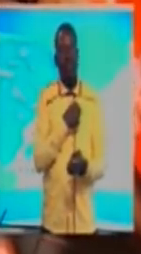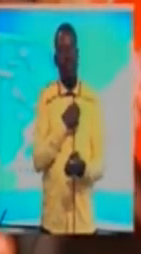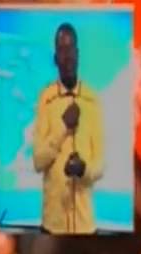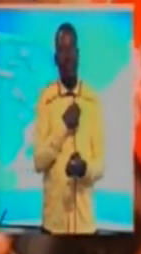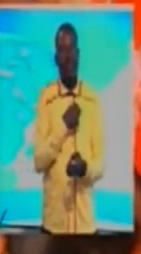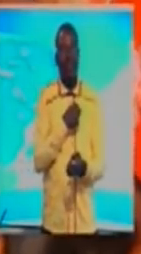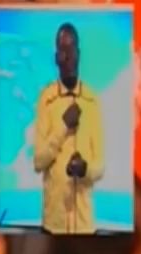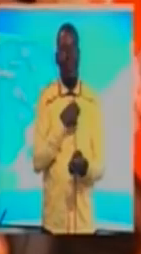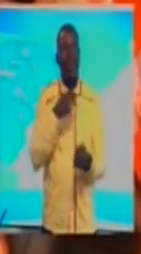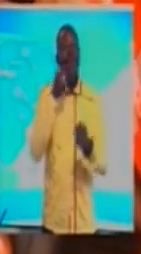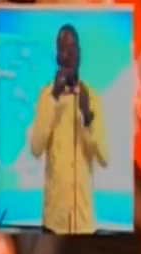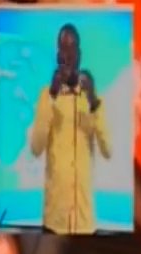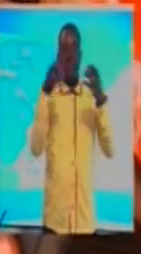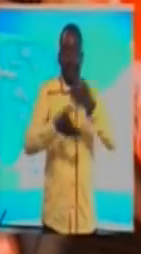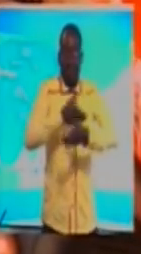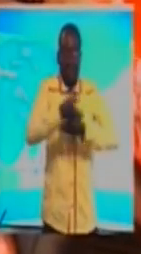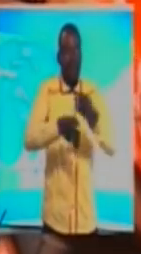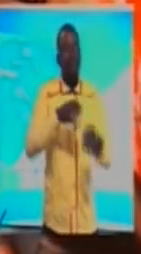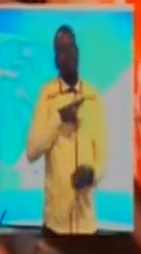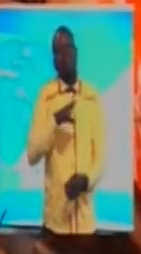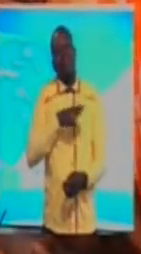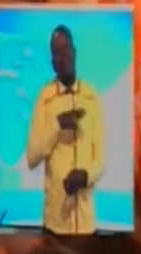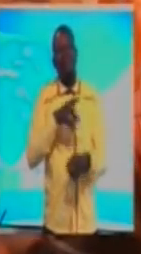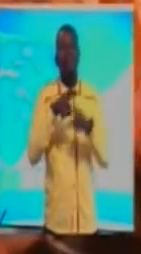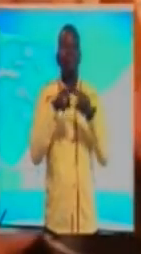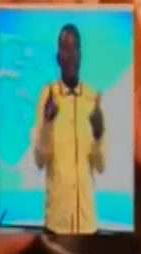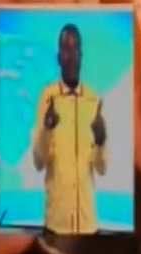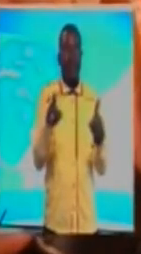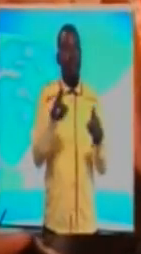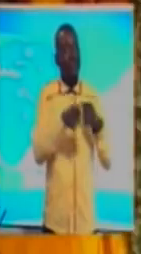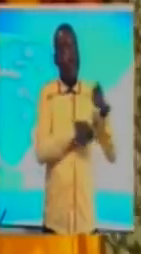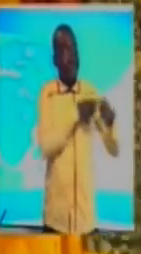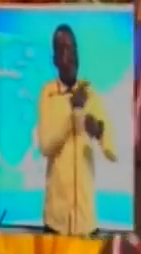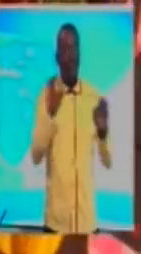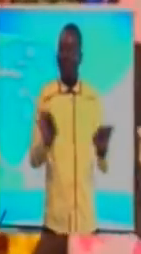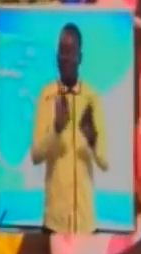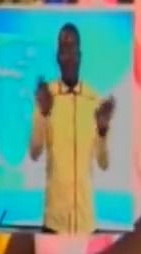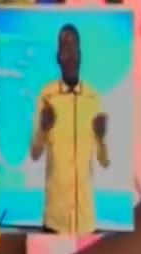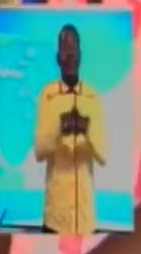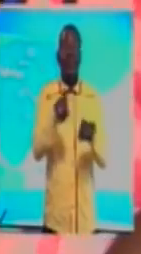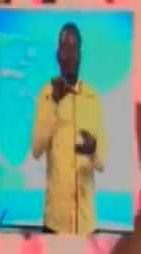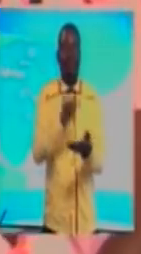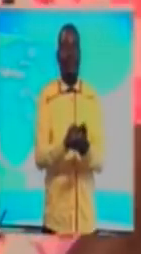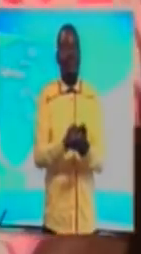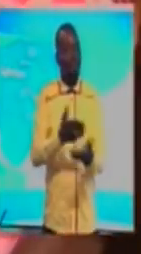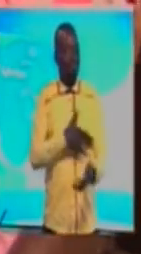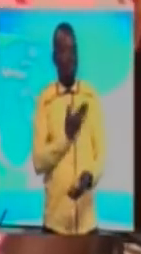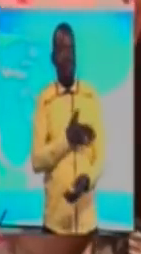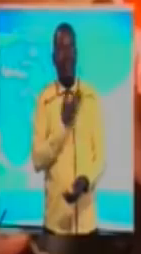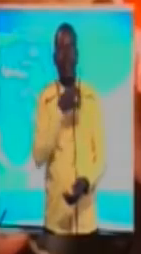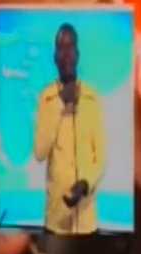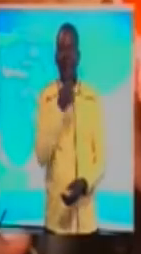désire. Au niveau du commerce, ça va, mais les gens ne fêtent pas comme ils se doivent. On n'est pas heureux.